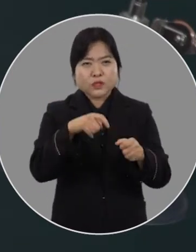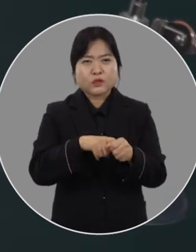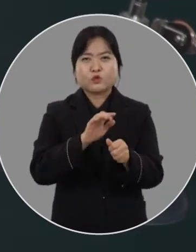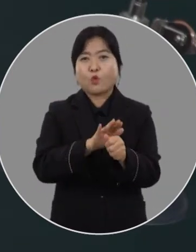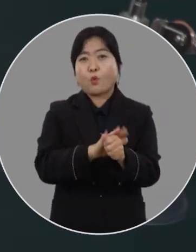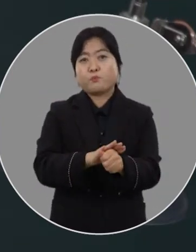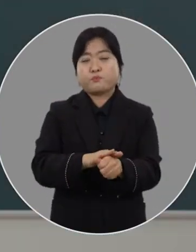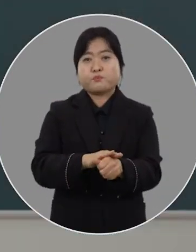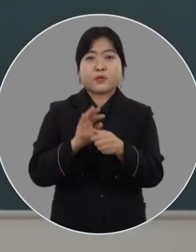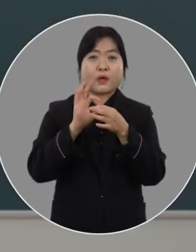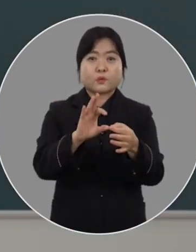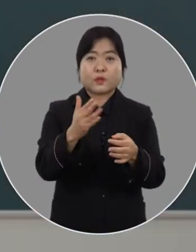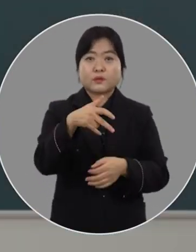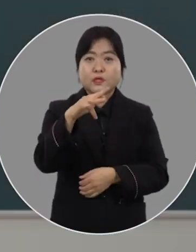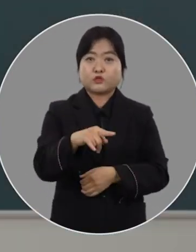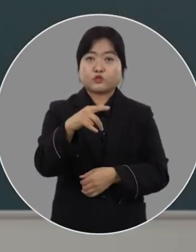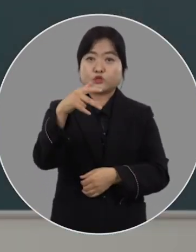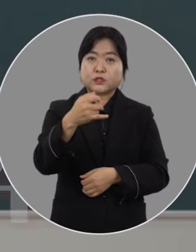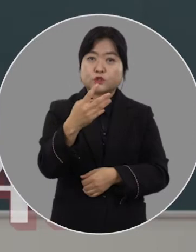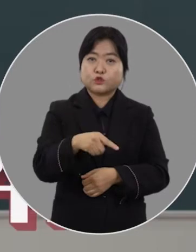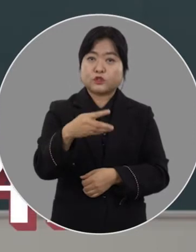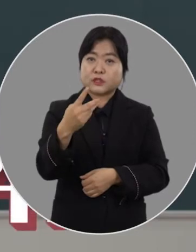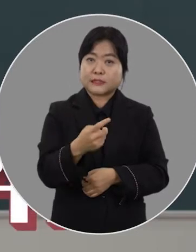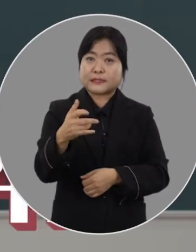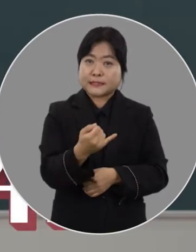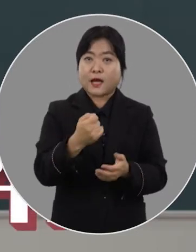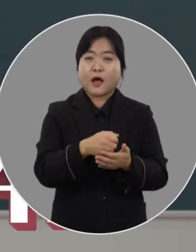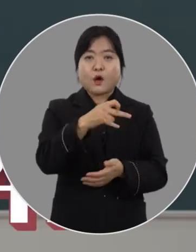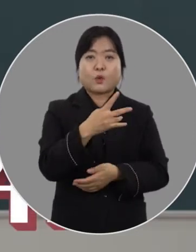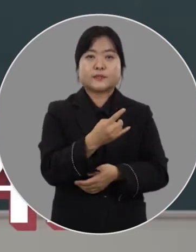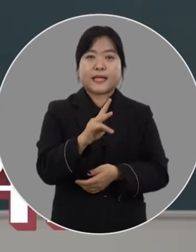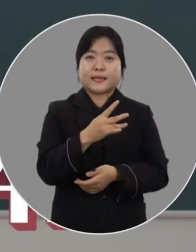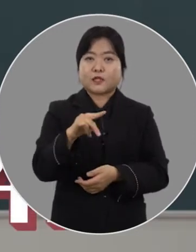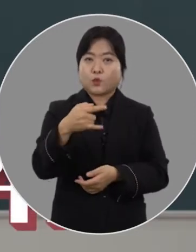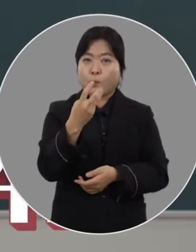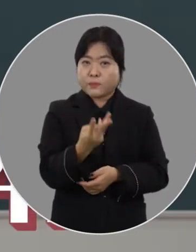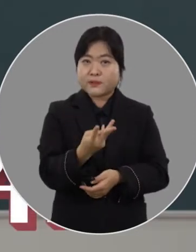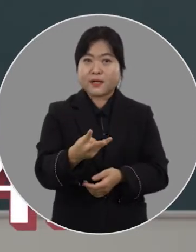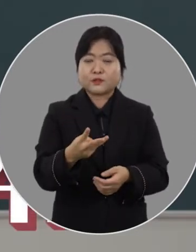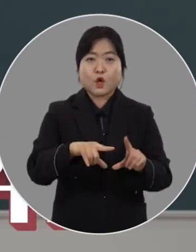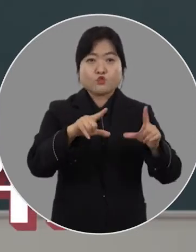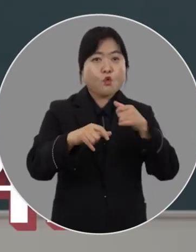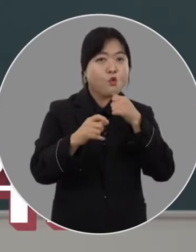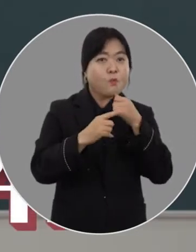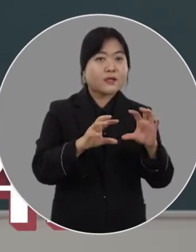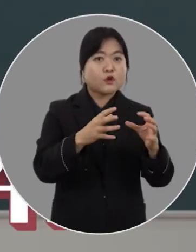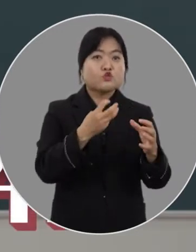도움이 이어졌는데요. 셀주크 투르크가 콘스탄티노플이라고 하는 동로마 제국의 수도를 위협하게